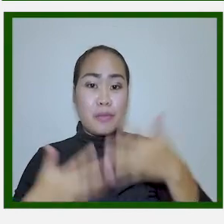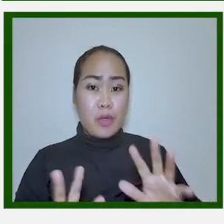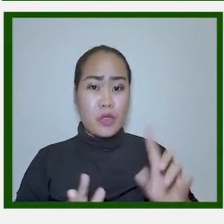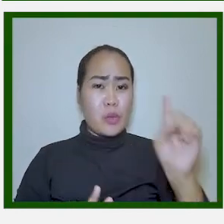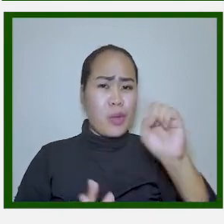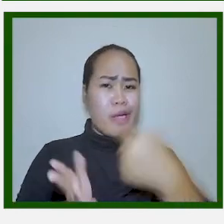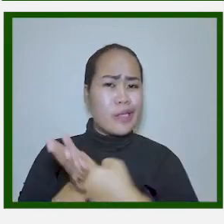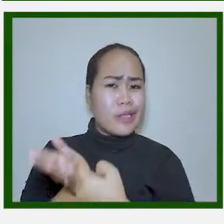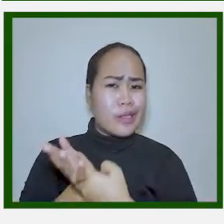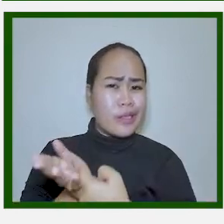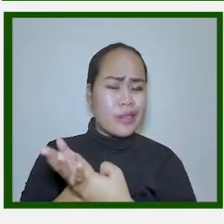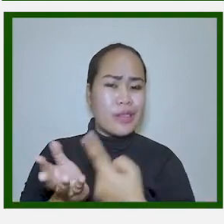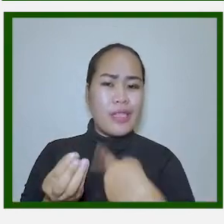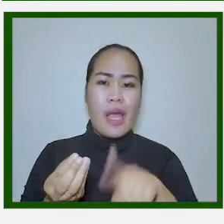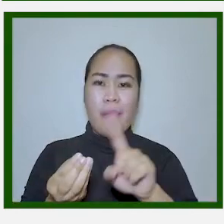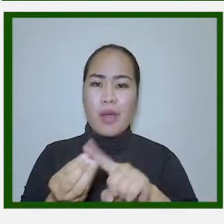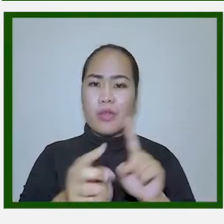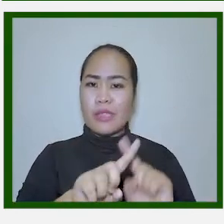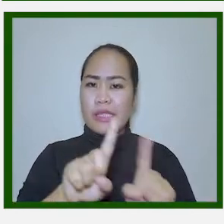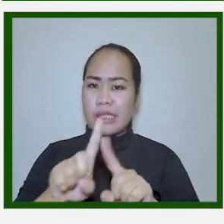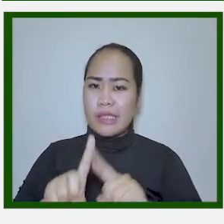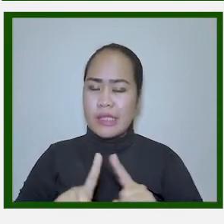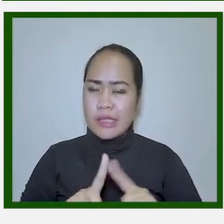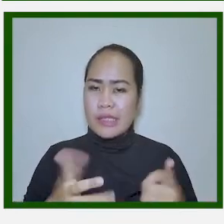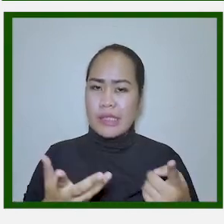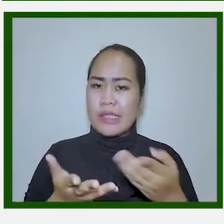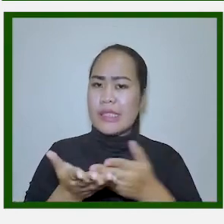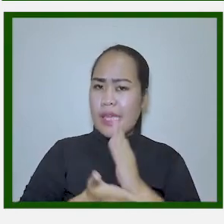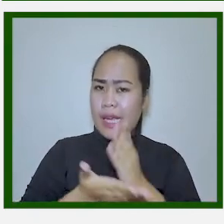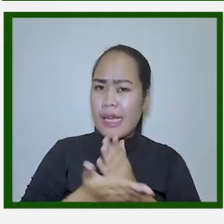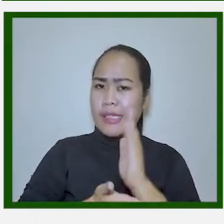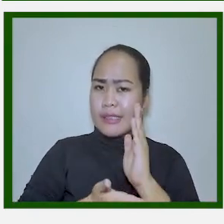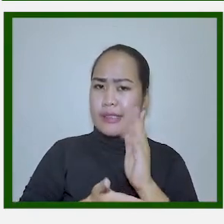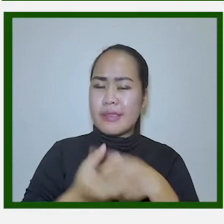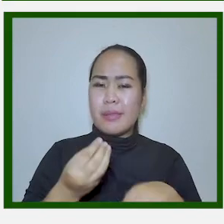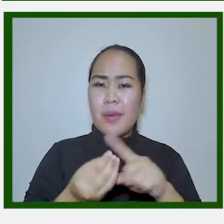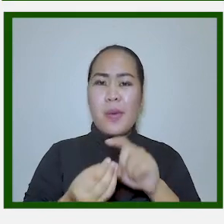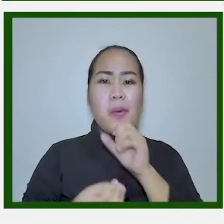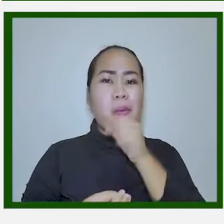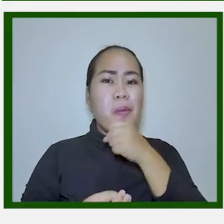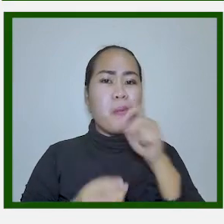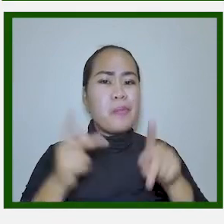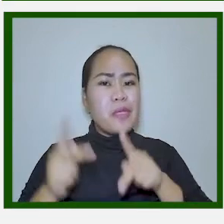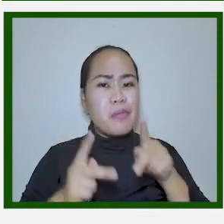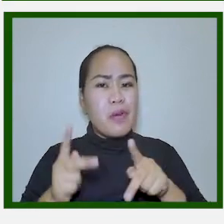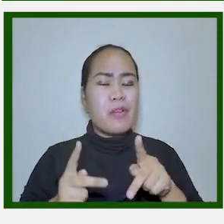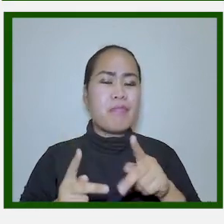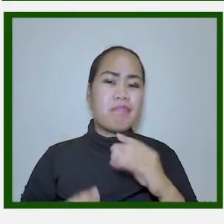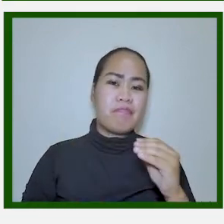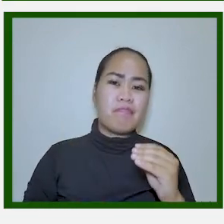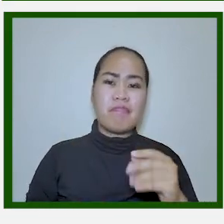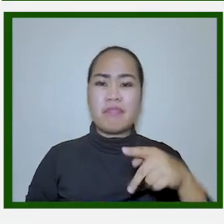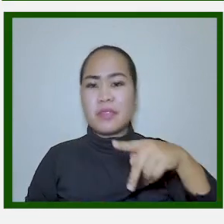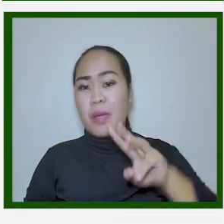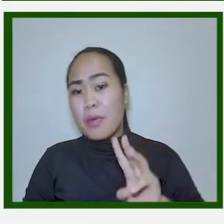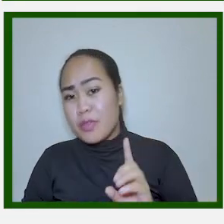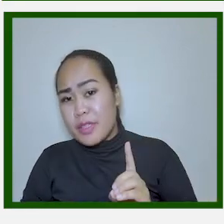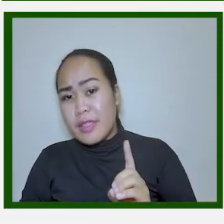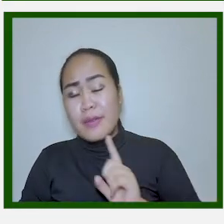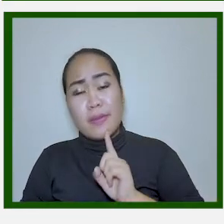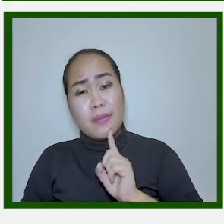patungkol sa iba't ibang mga karapatan ng ating mga senior citizens and PWDs bilang